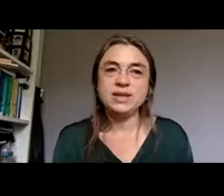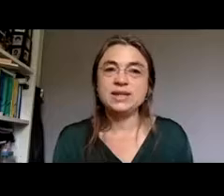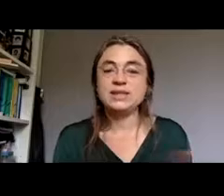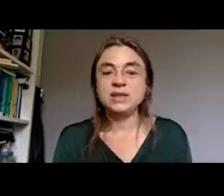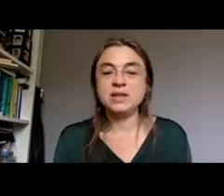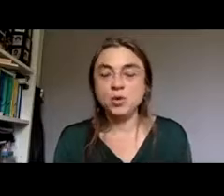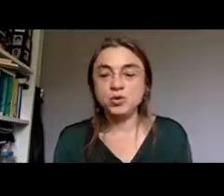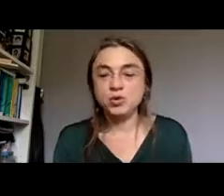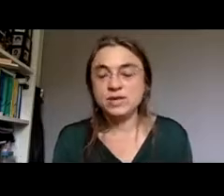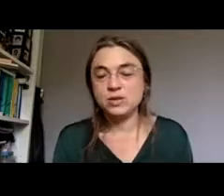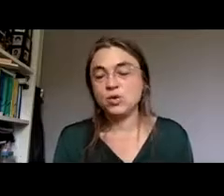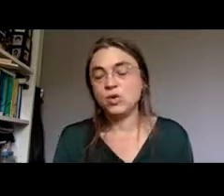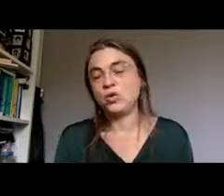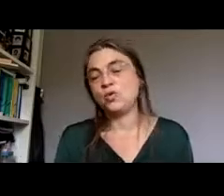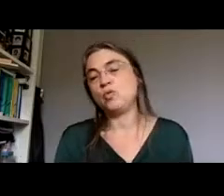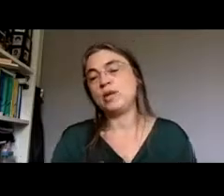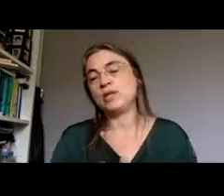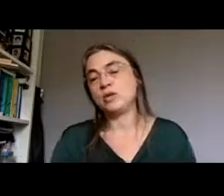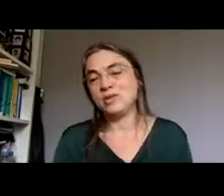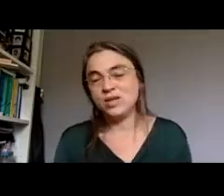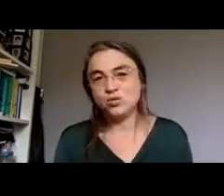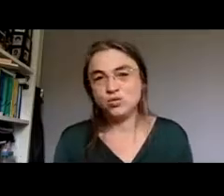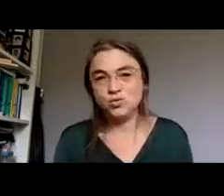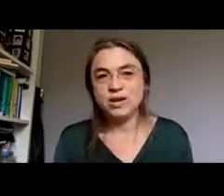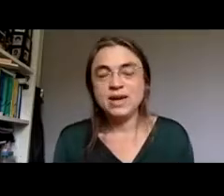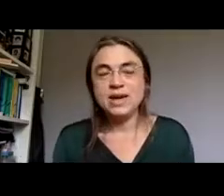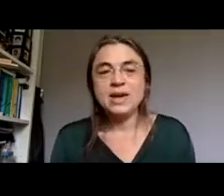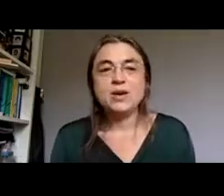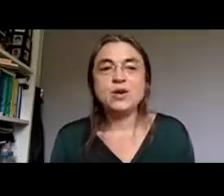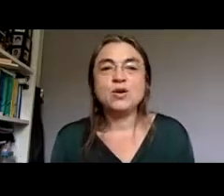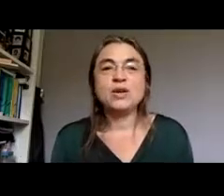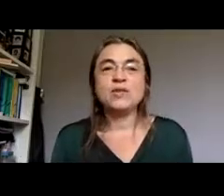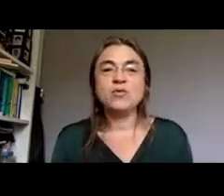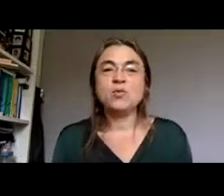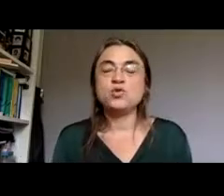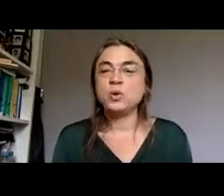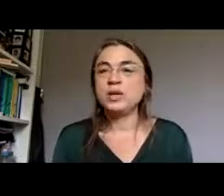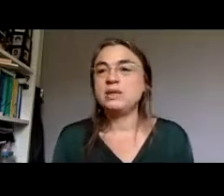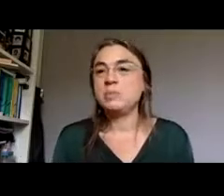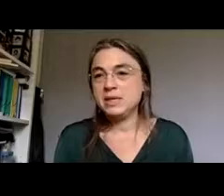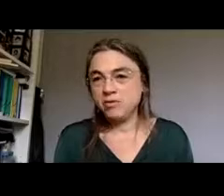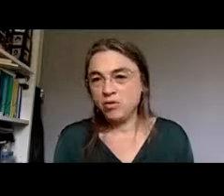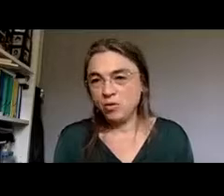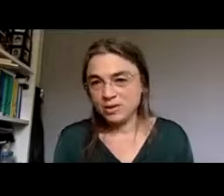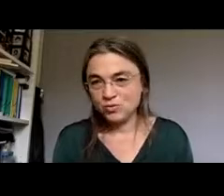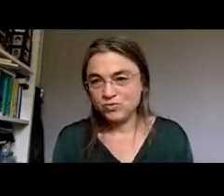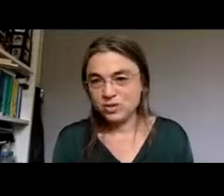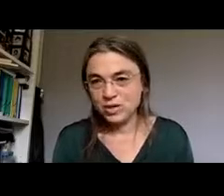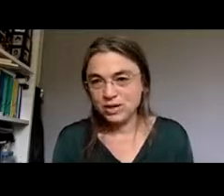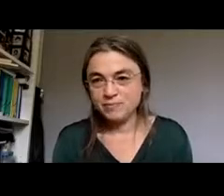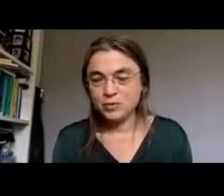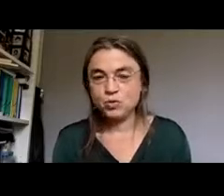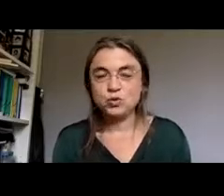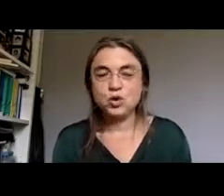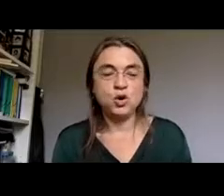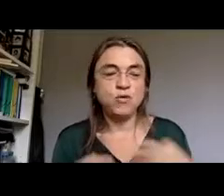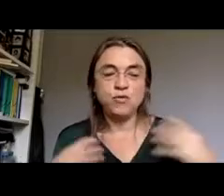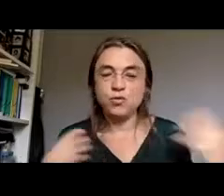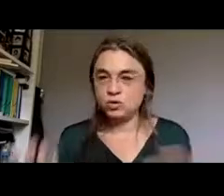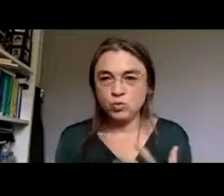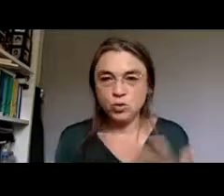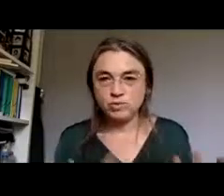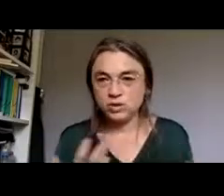évoqué. Et ce qui est important, c'est qu'en tant que personne née sourde, ils vont construire des prises d'informations visuelles. Donc, dans